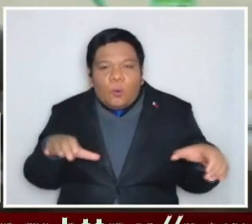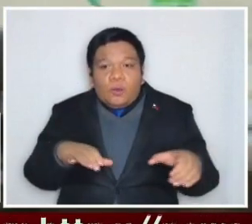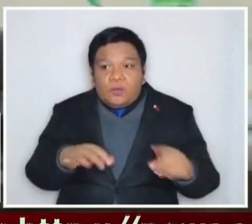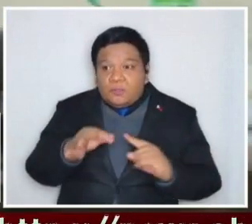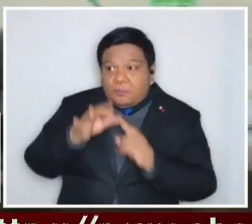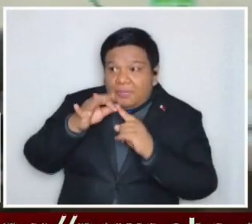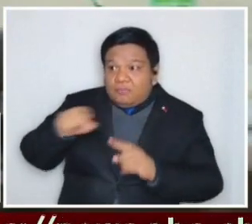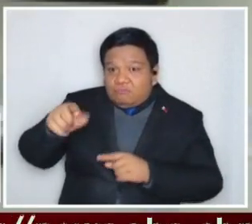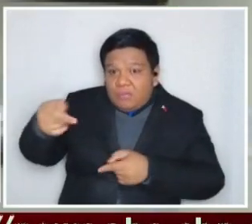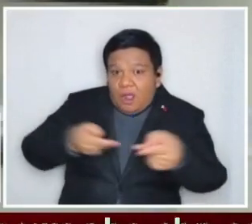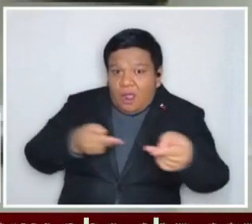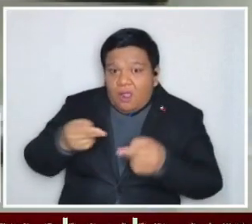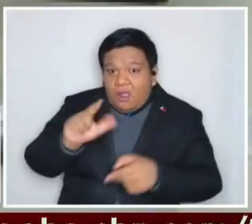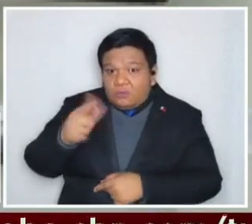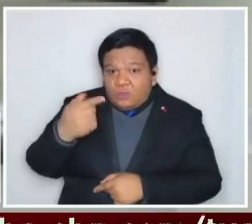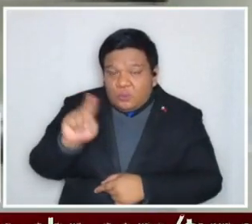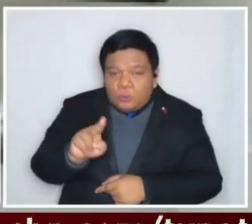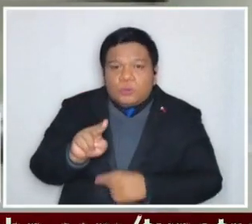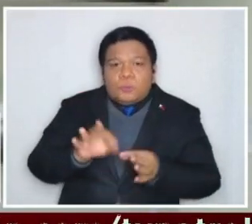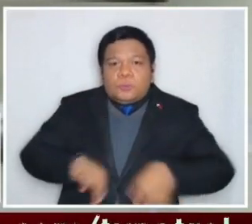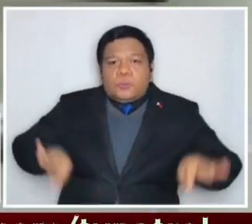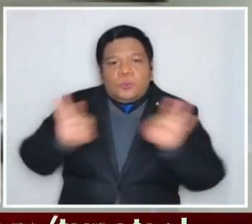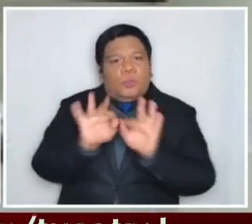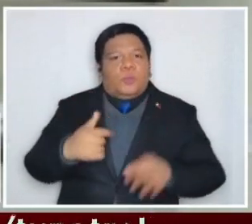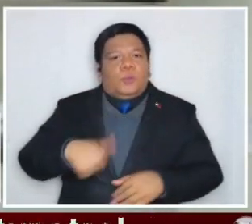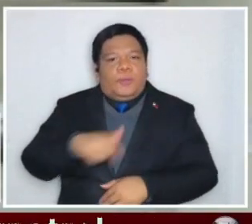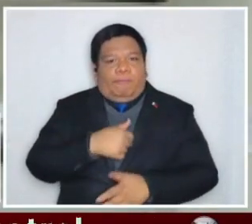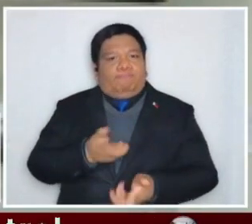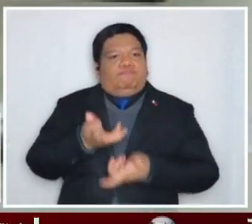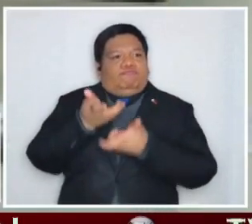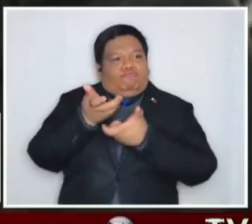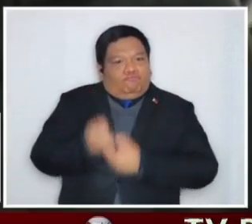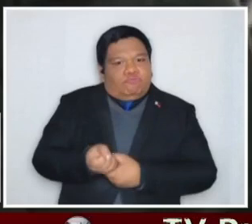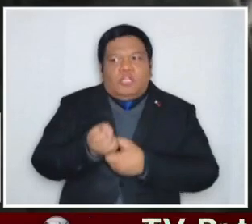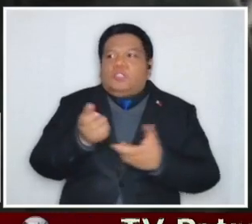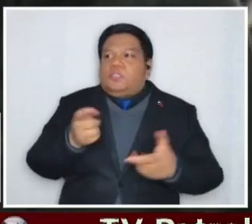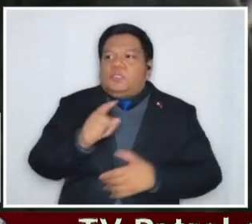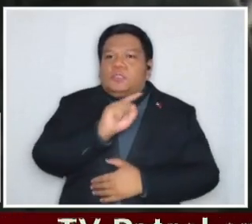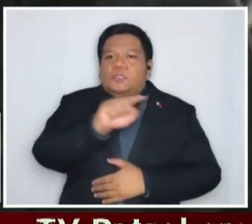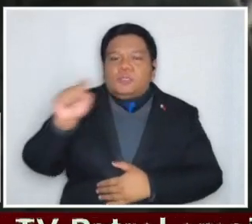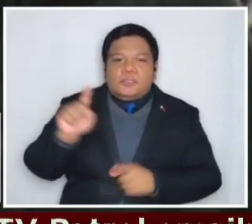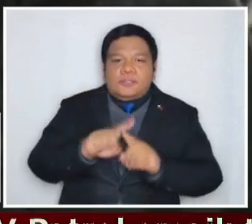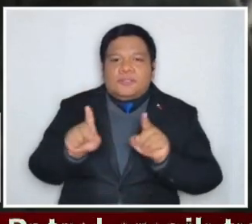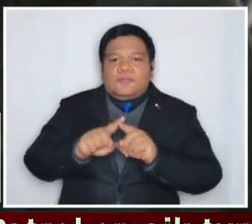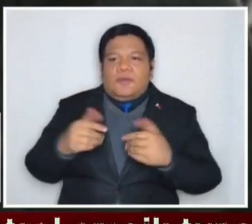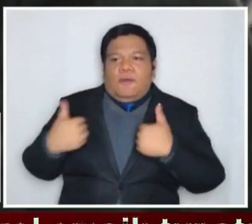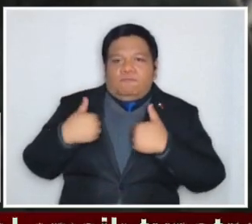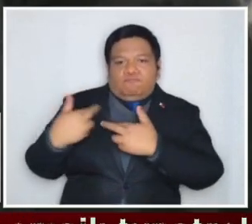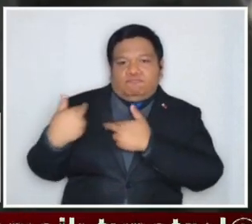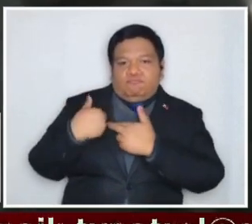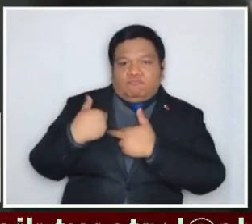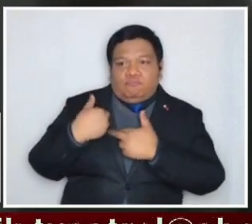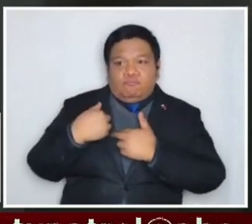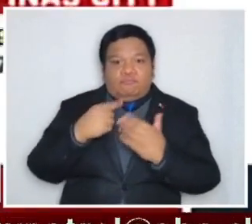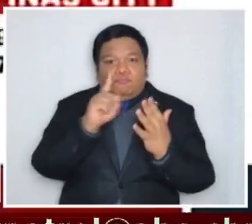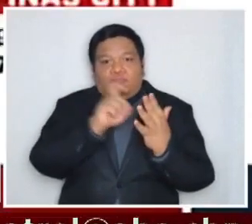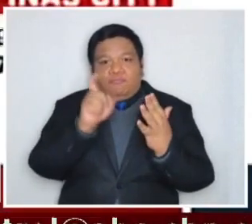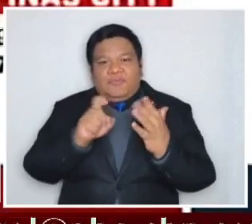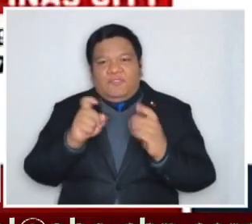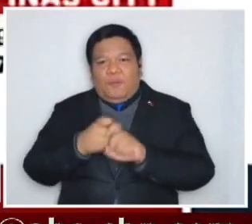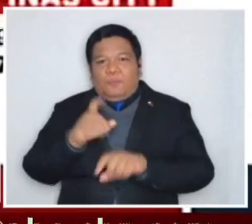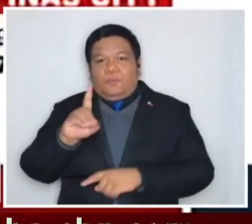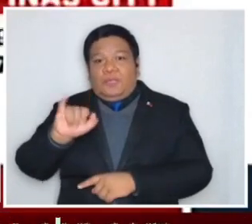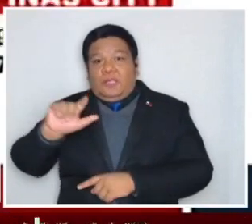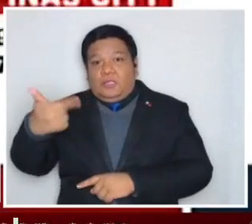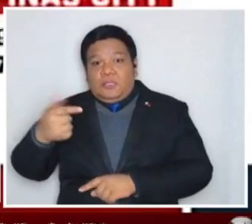na gobyerno. Kami po may kumpiyansa sa mga local sa mga contact tracers na hired po ng DILG. Pero yung mga